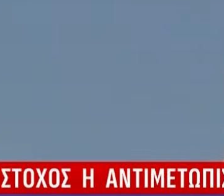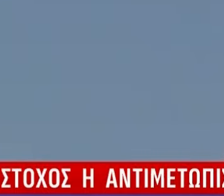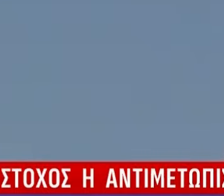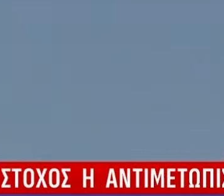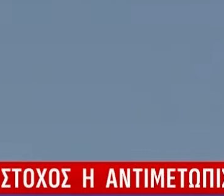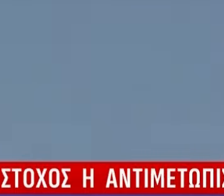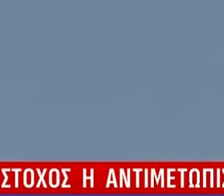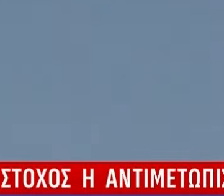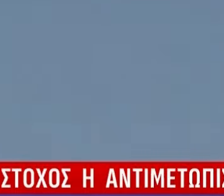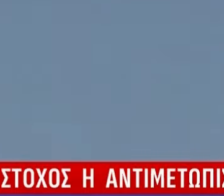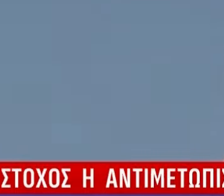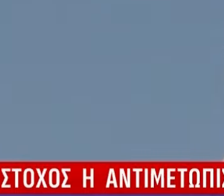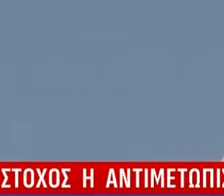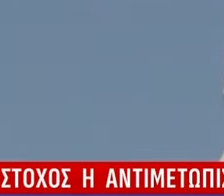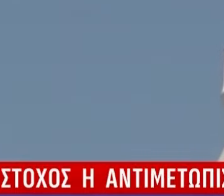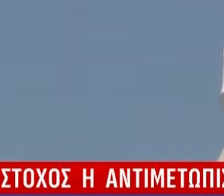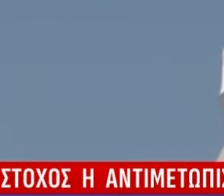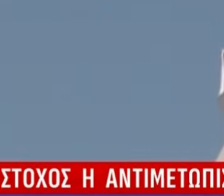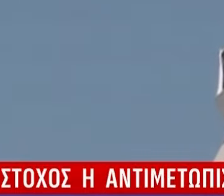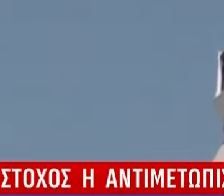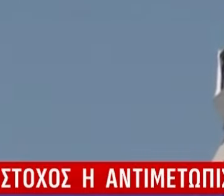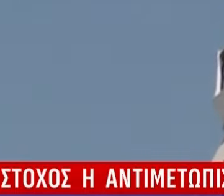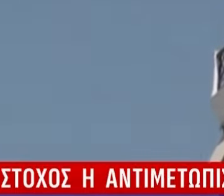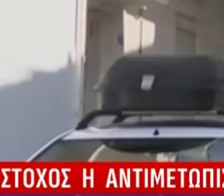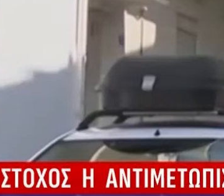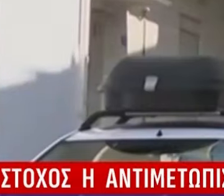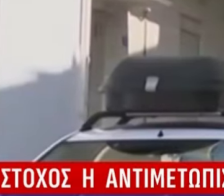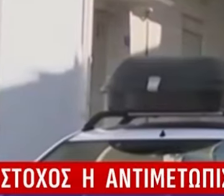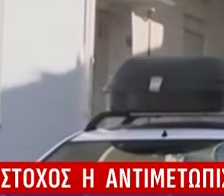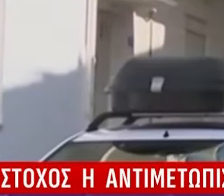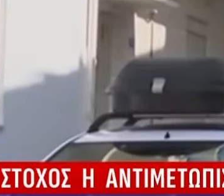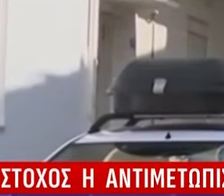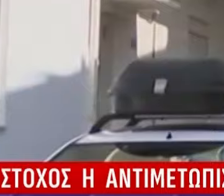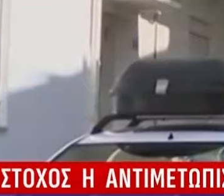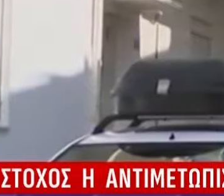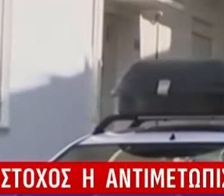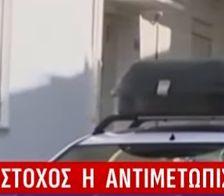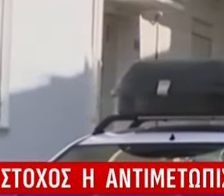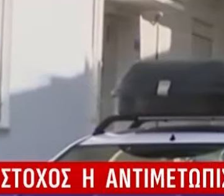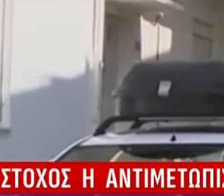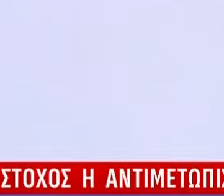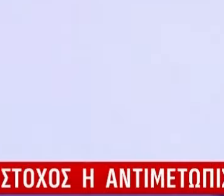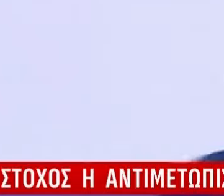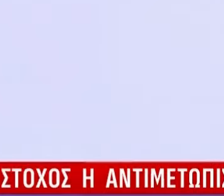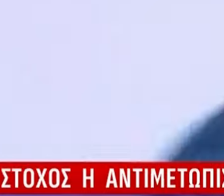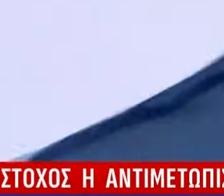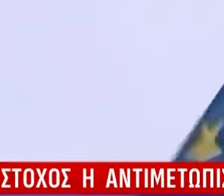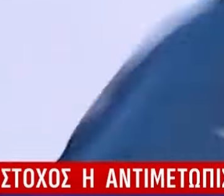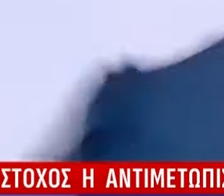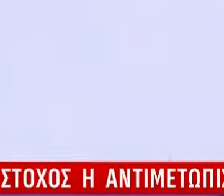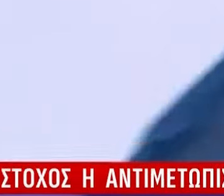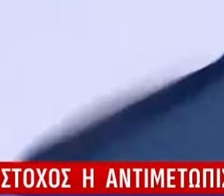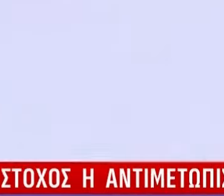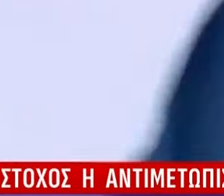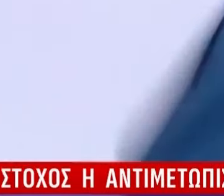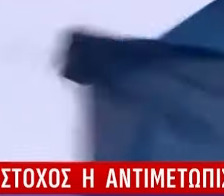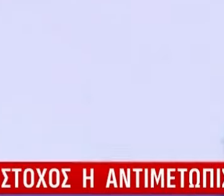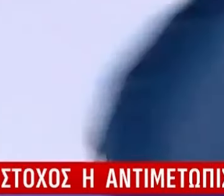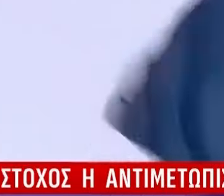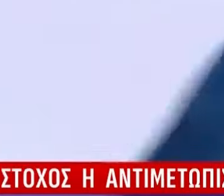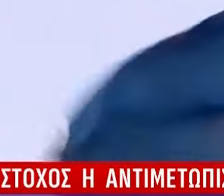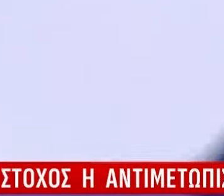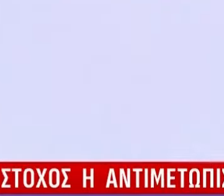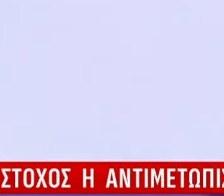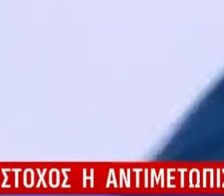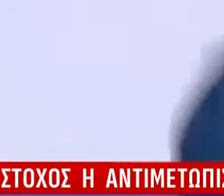3 χρόνια. Παράλληλα, ανακοίνωσε πως ξεκινάει άμεσα το πρόγραμμα Σπίτι μου 2, καθώς άναψε το πράσινο φως η Ευρωπαϊκή Ένωση, προκειμένου